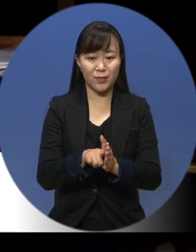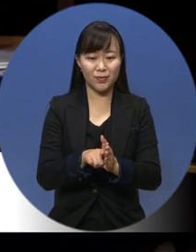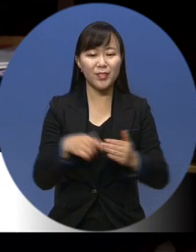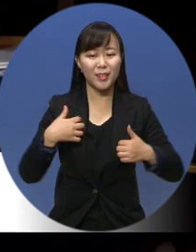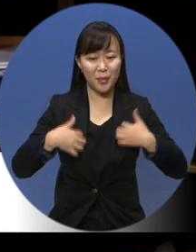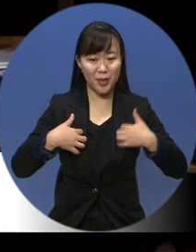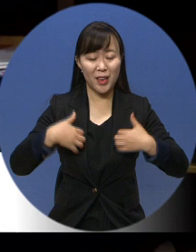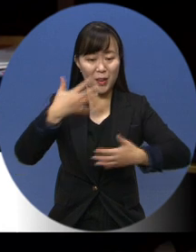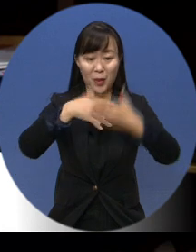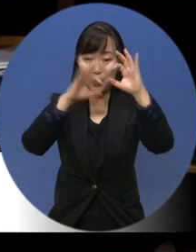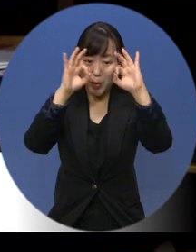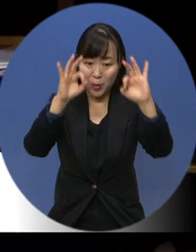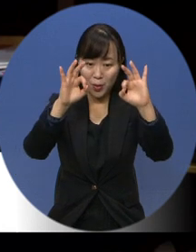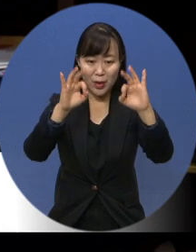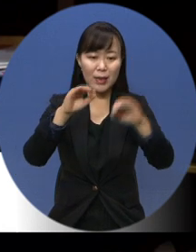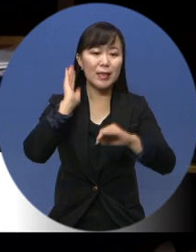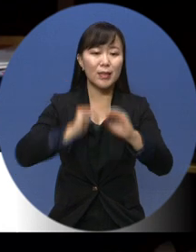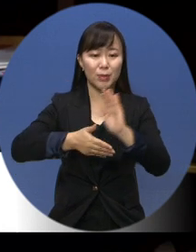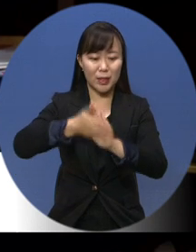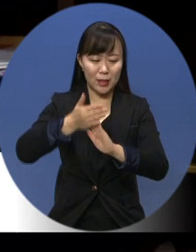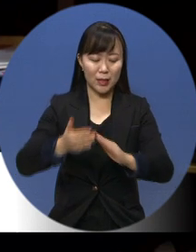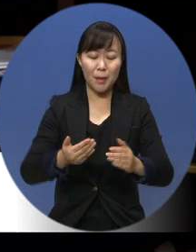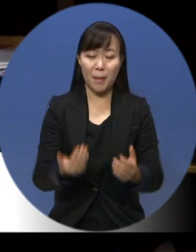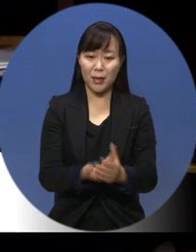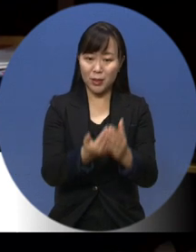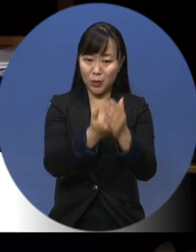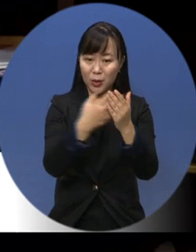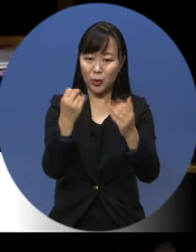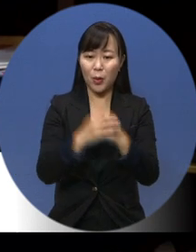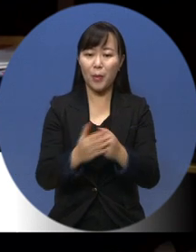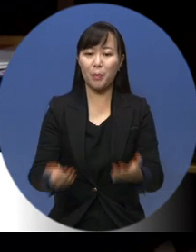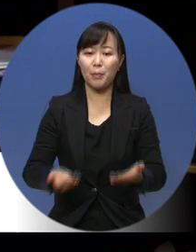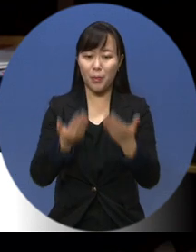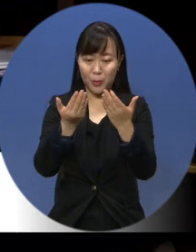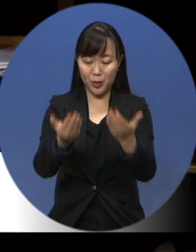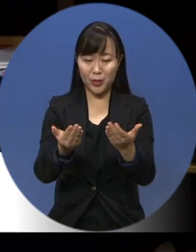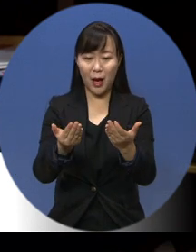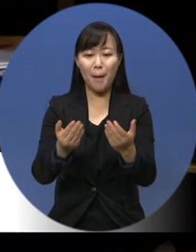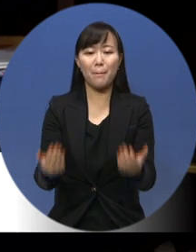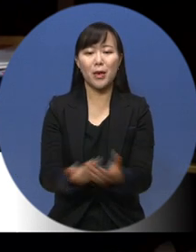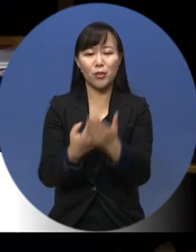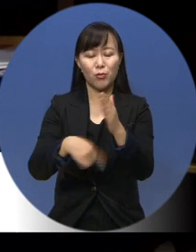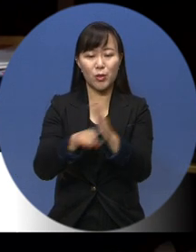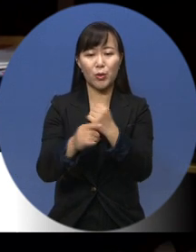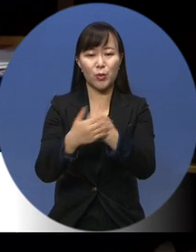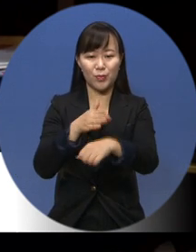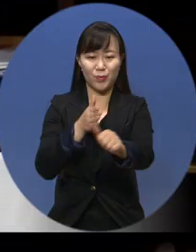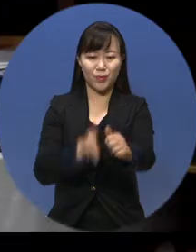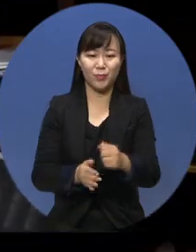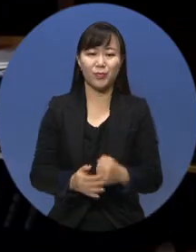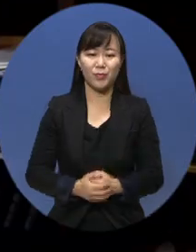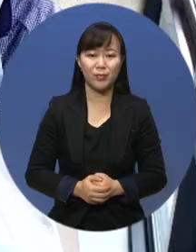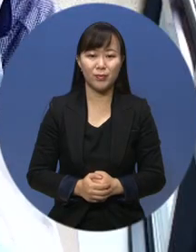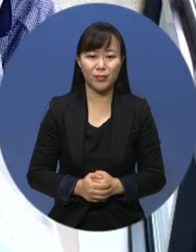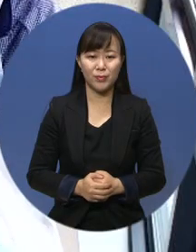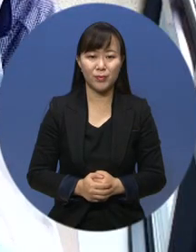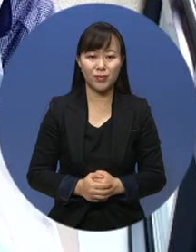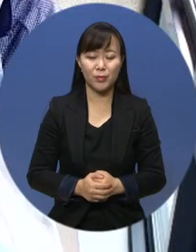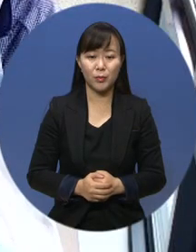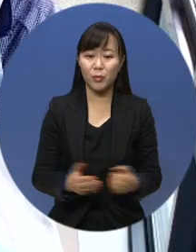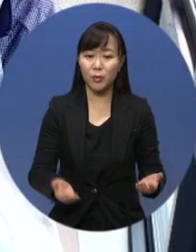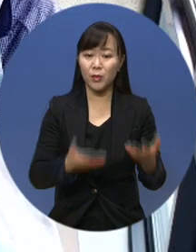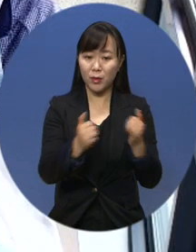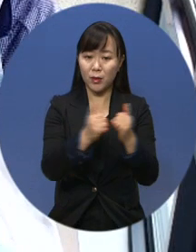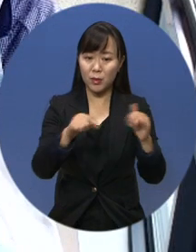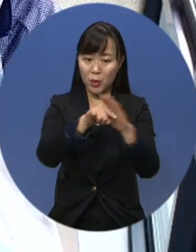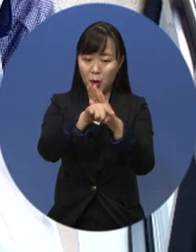영화 관람하시고 의정부시 발전과 자원봉사의 발전을 위해서 많은 도움을 주셨으면 감사하겠습니다. 고맙습니다.